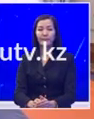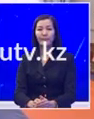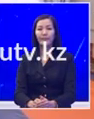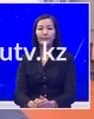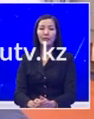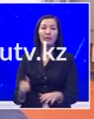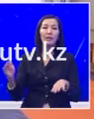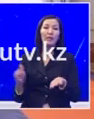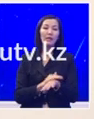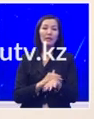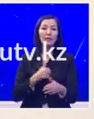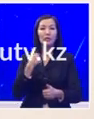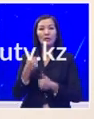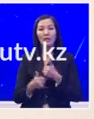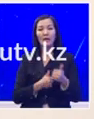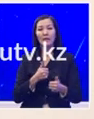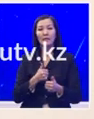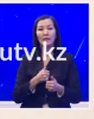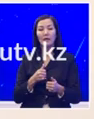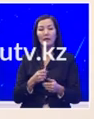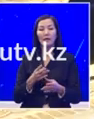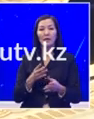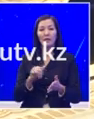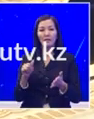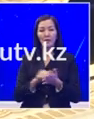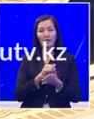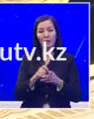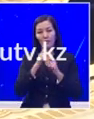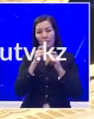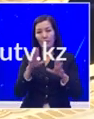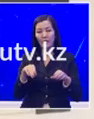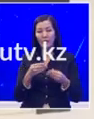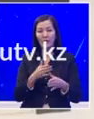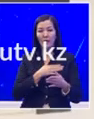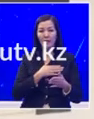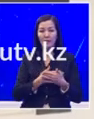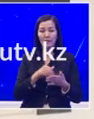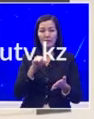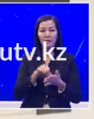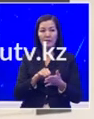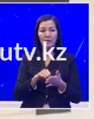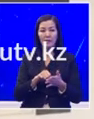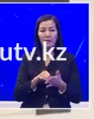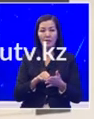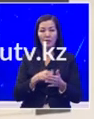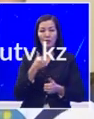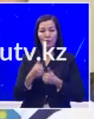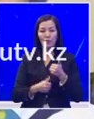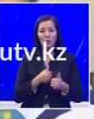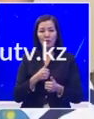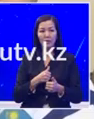шараны ұйымдастыруға жүлде қорын әзірлеп, жастарды демеуге ат салысып жүргендердің қатарында турнир атымен аталған